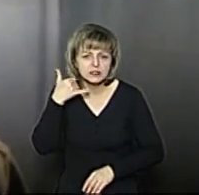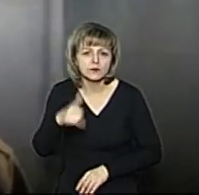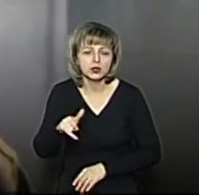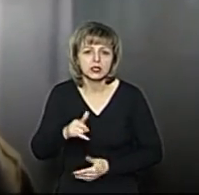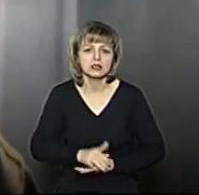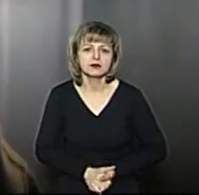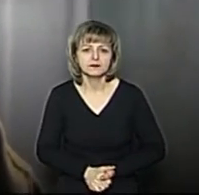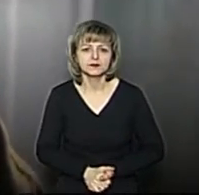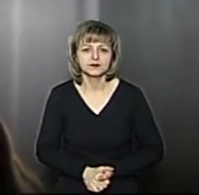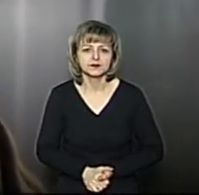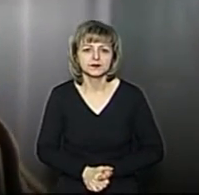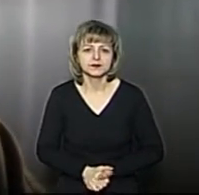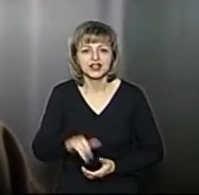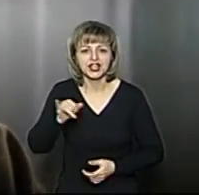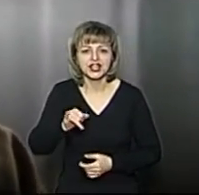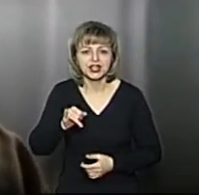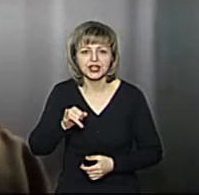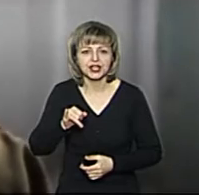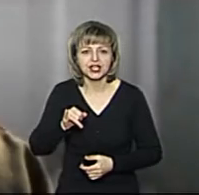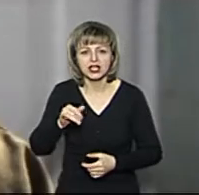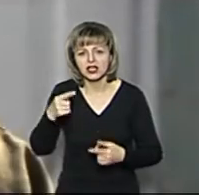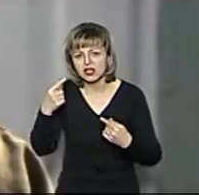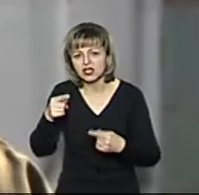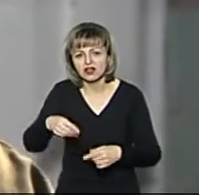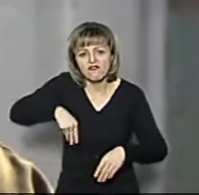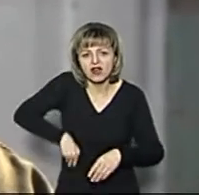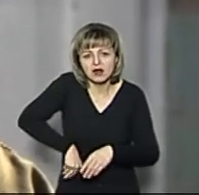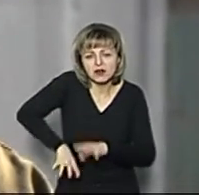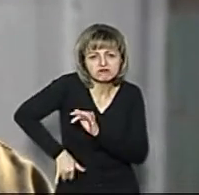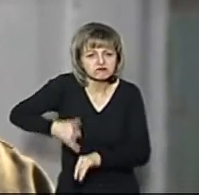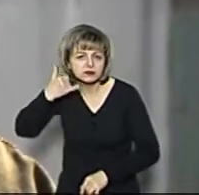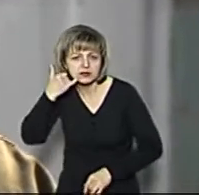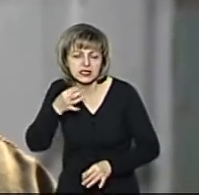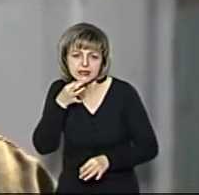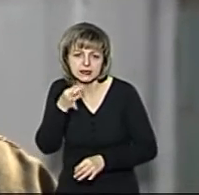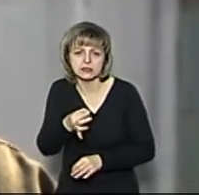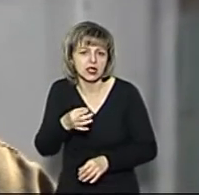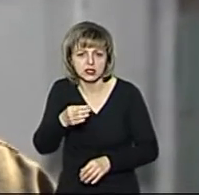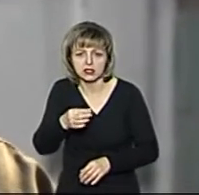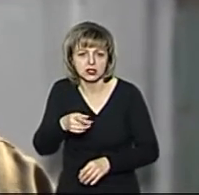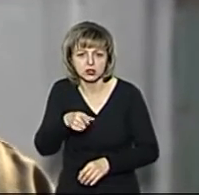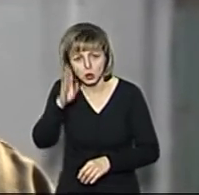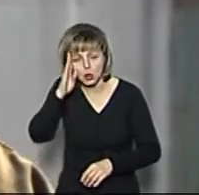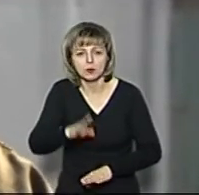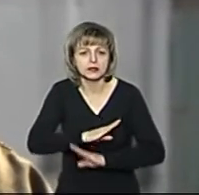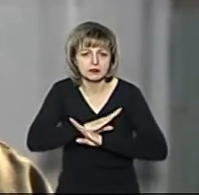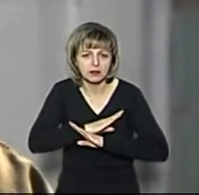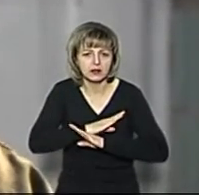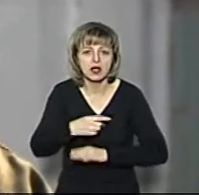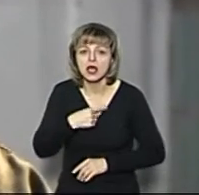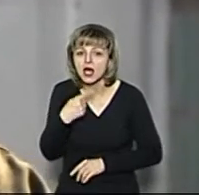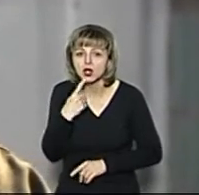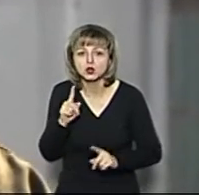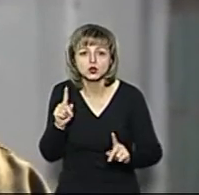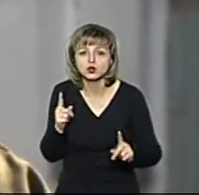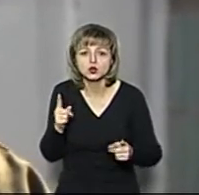дзвонить. І підняли його в кармані, телефона взяли і сказали, що він мертвий. Я кажу, чи